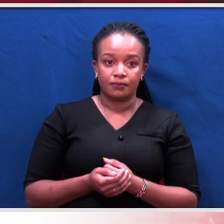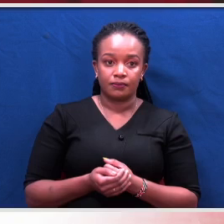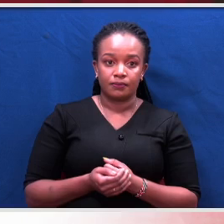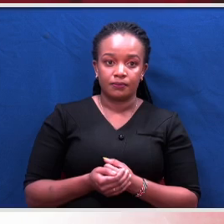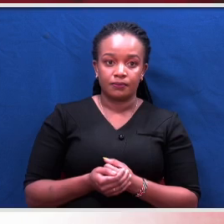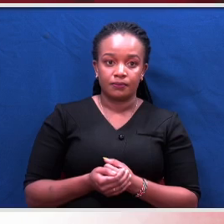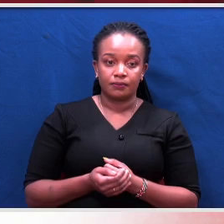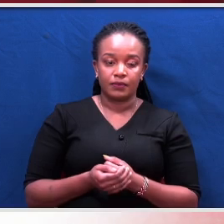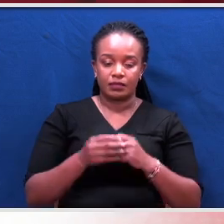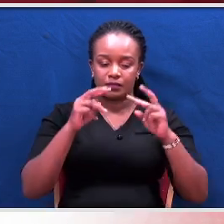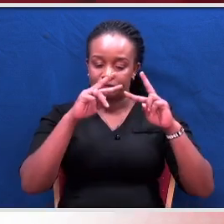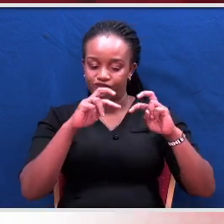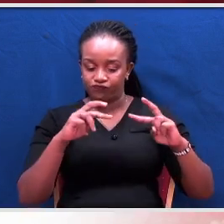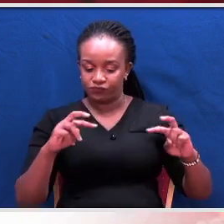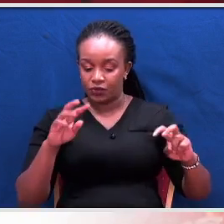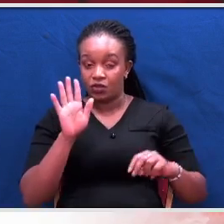Was examine him